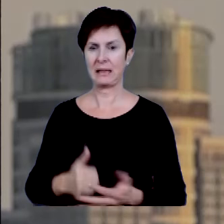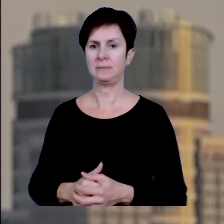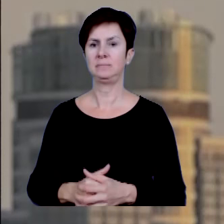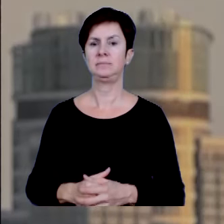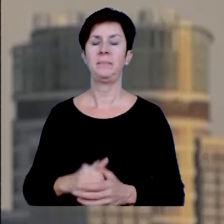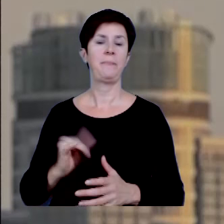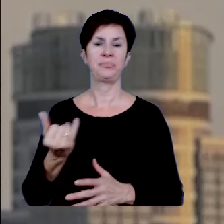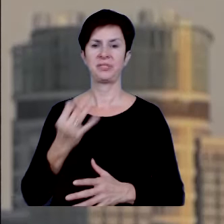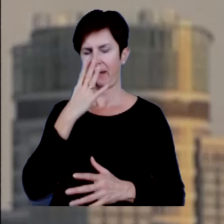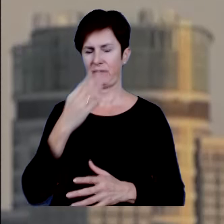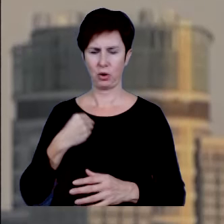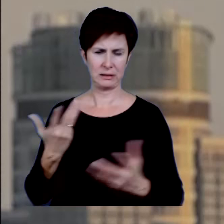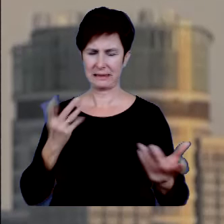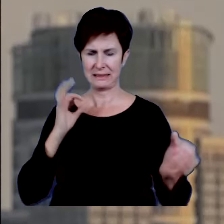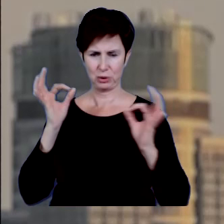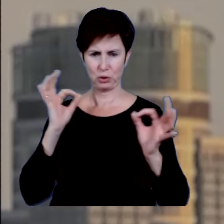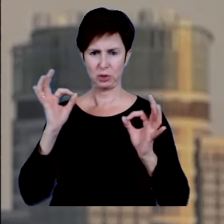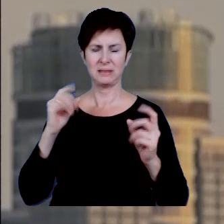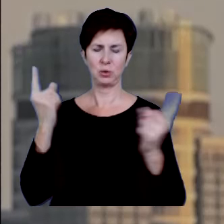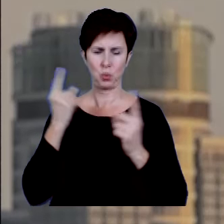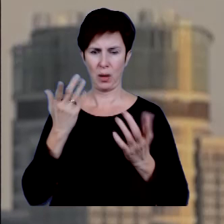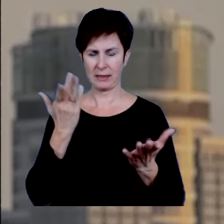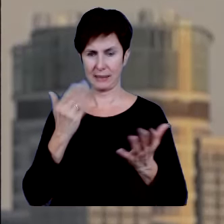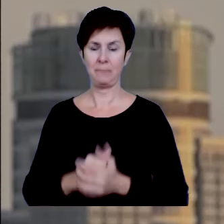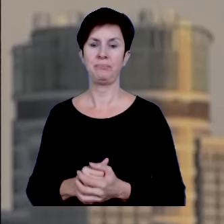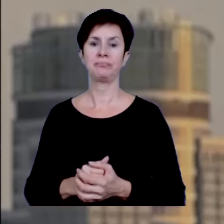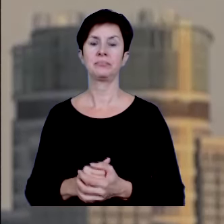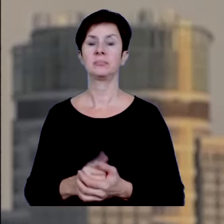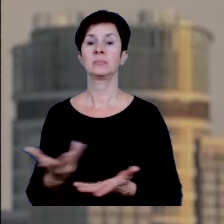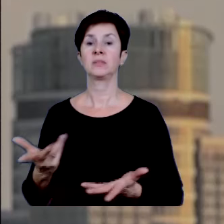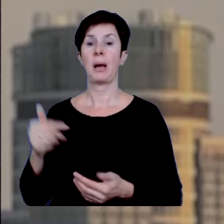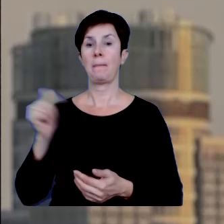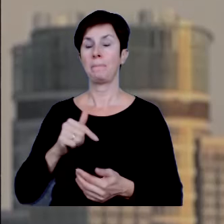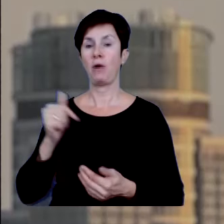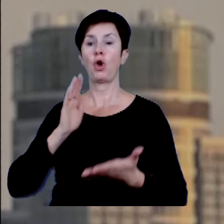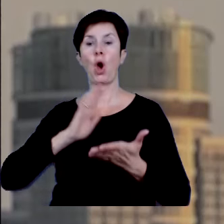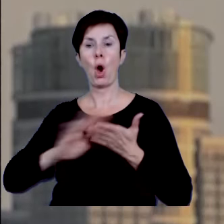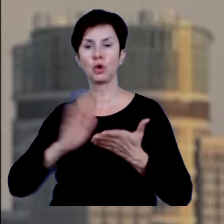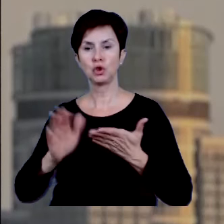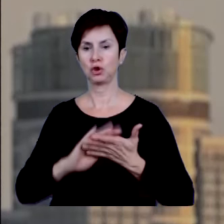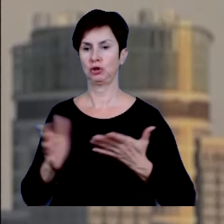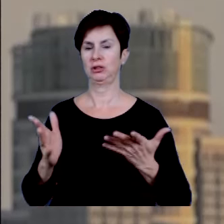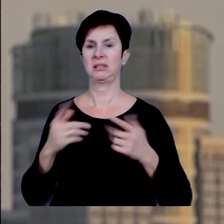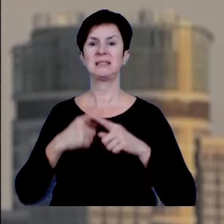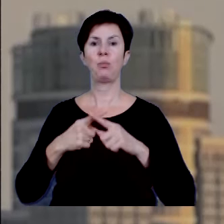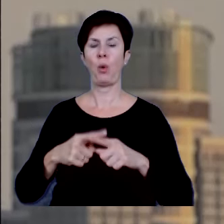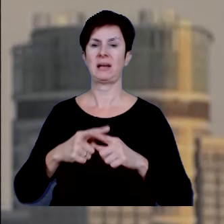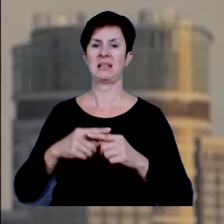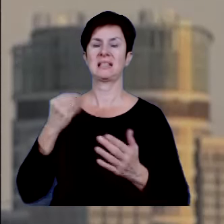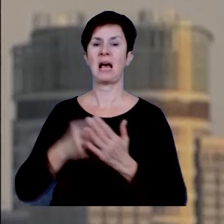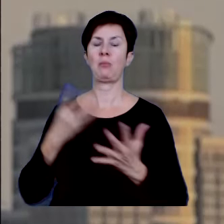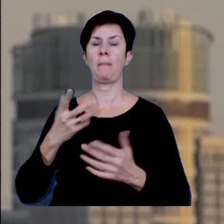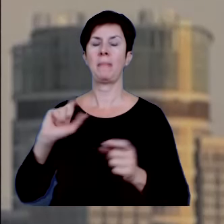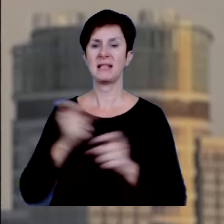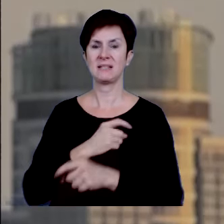było. Zamiast działań w oczyszczeniu spółek Skarbu Państwa, agencji